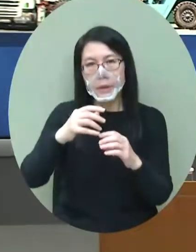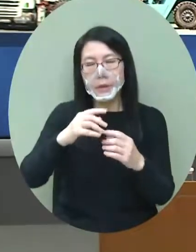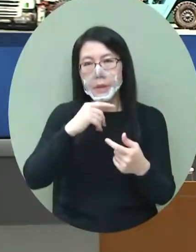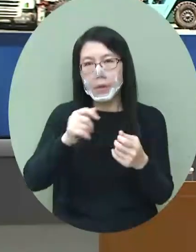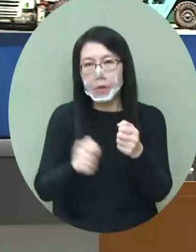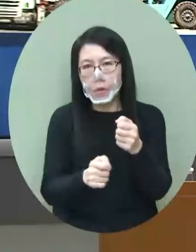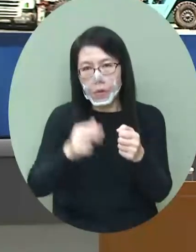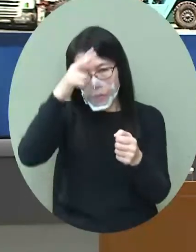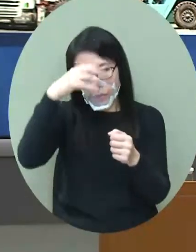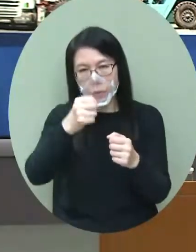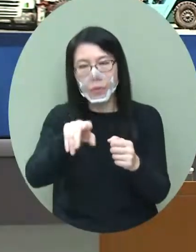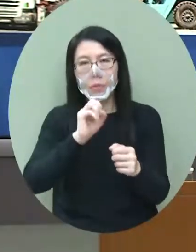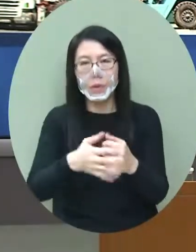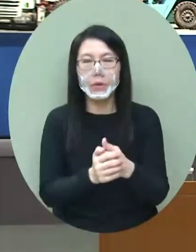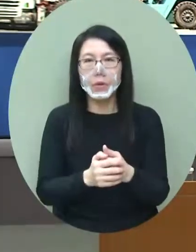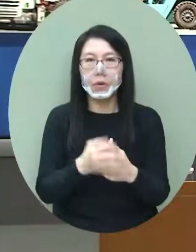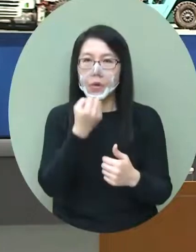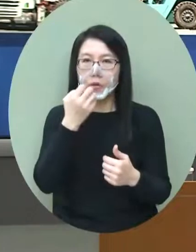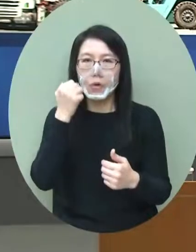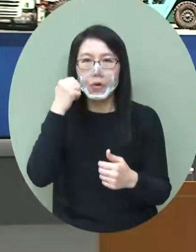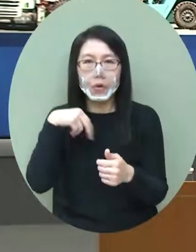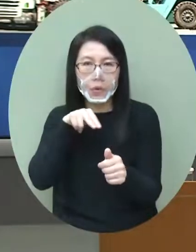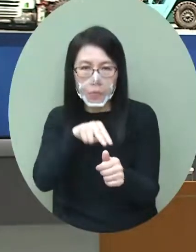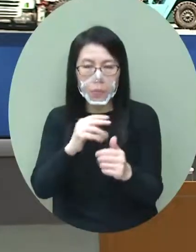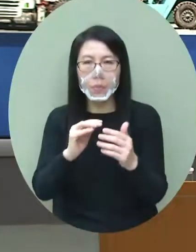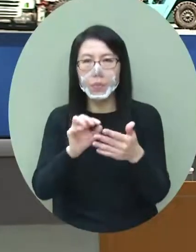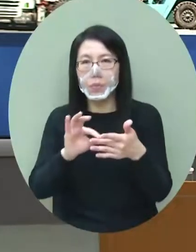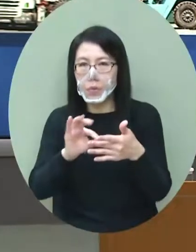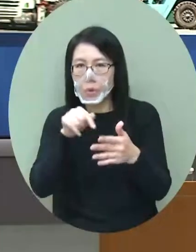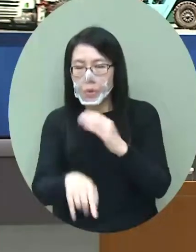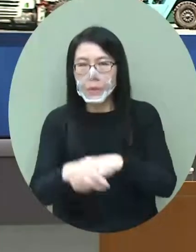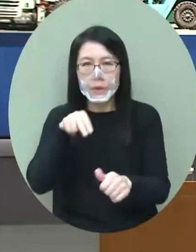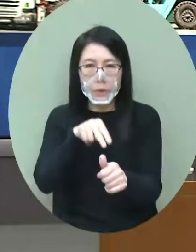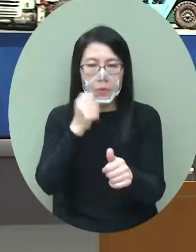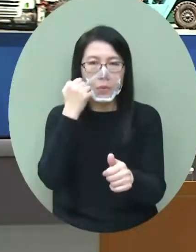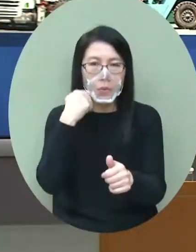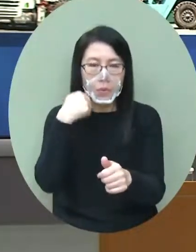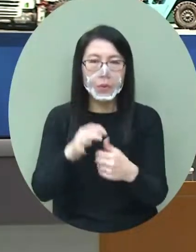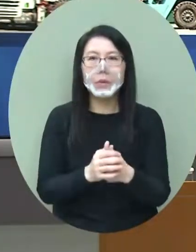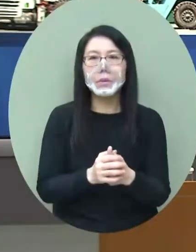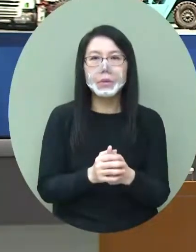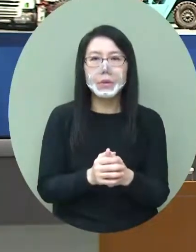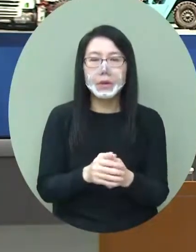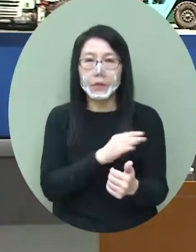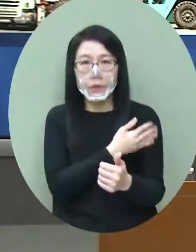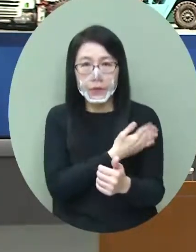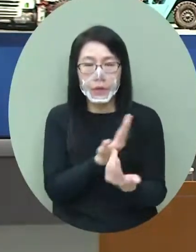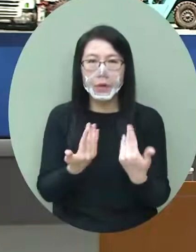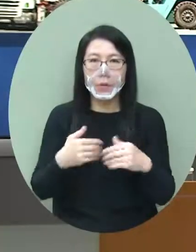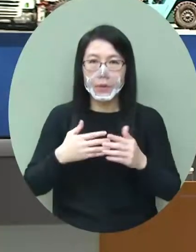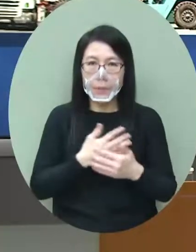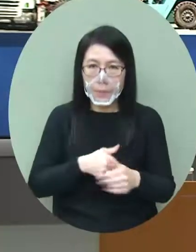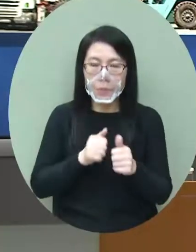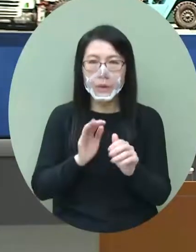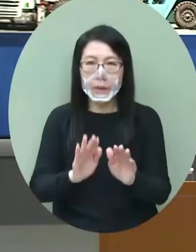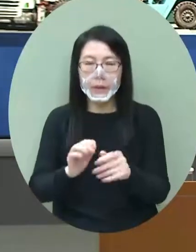长已经讲了很多次，就是香港的护老院或者是一些照顾老人家的照顾员或者